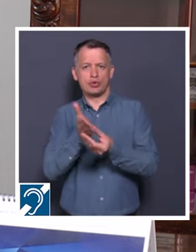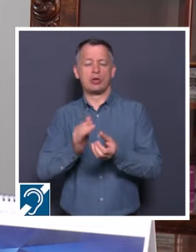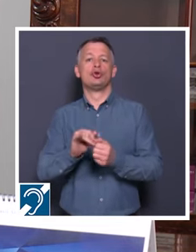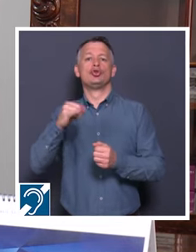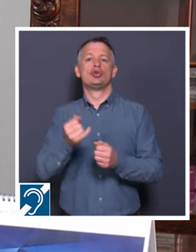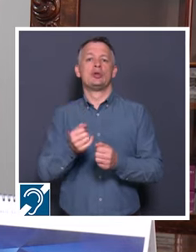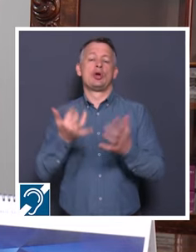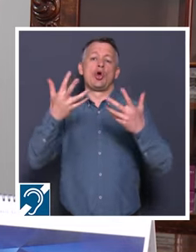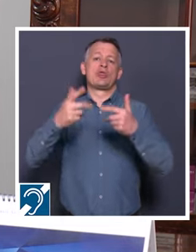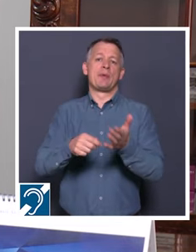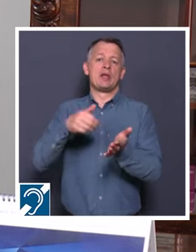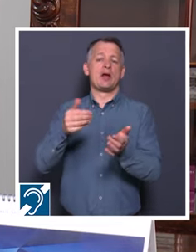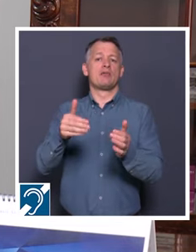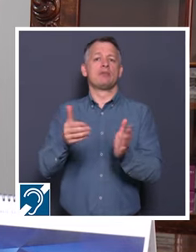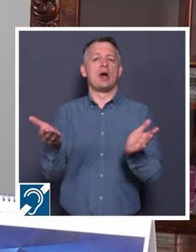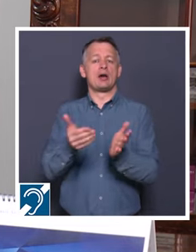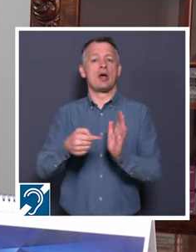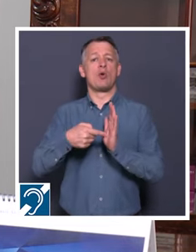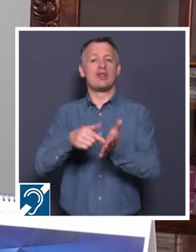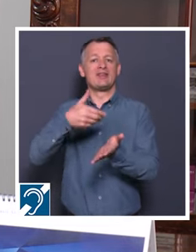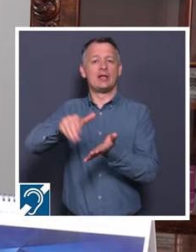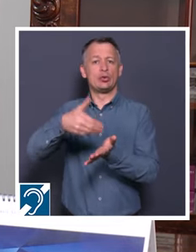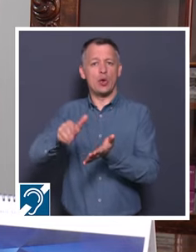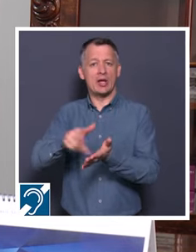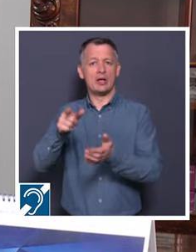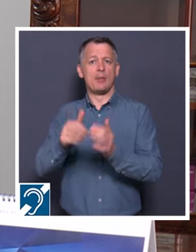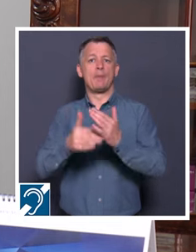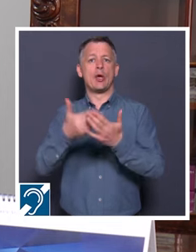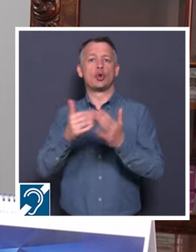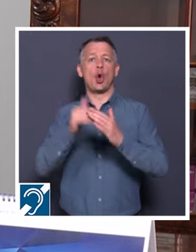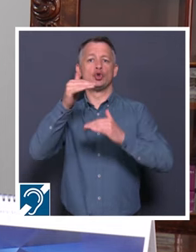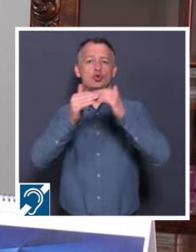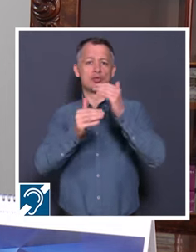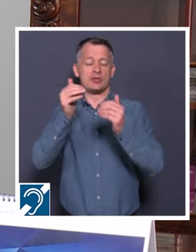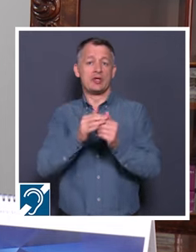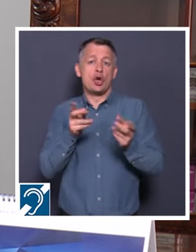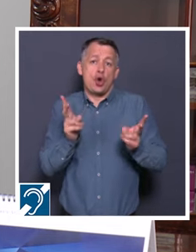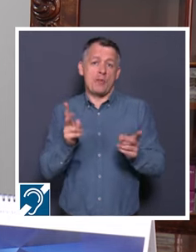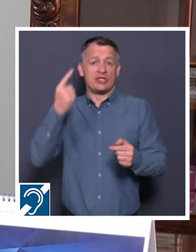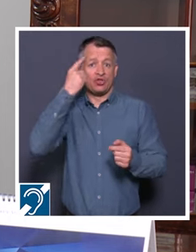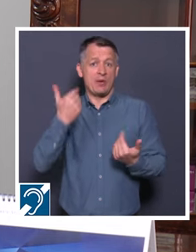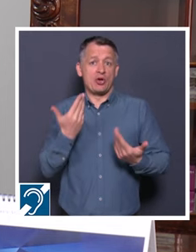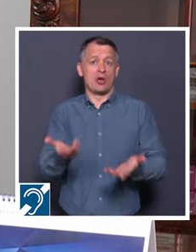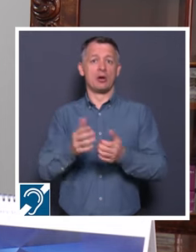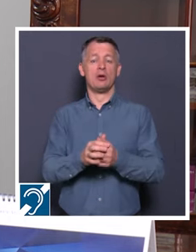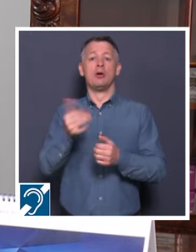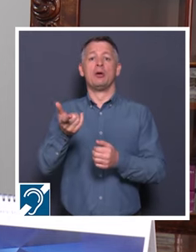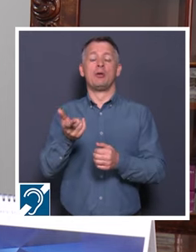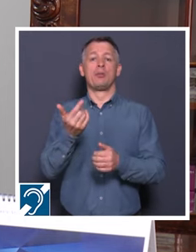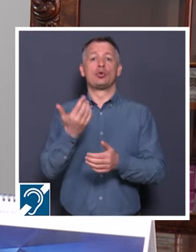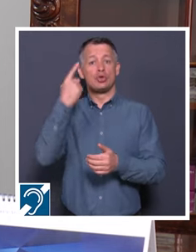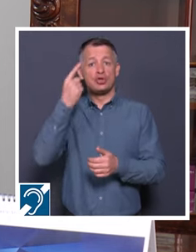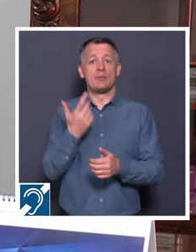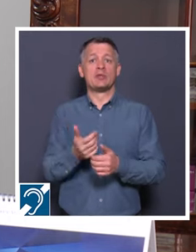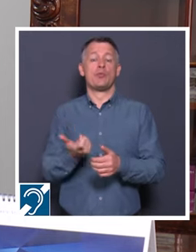au justificat cheltuielile, pentru că e normal să fie așa, să știm cât a costat această clădire, să putem